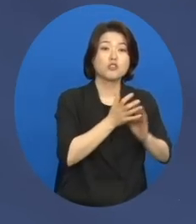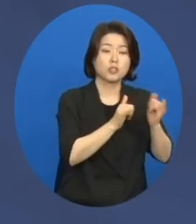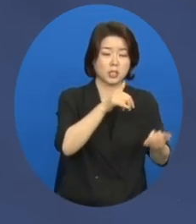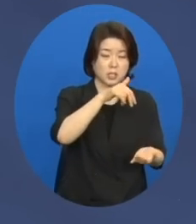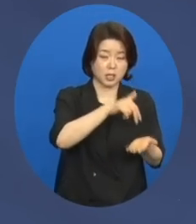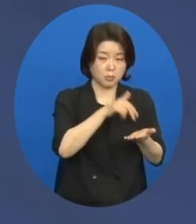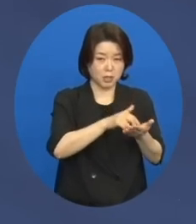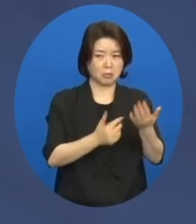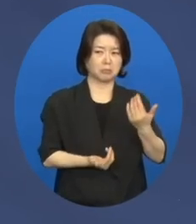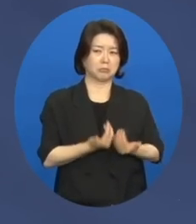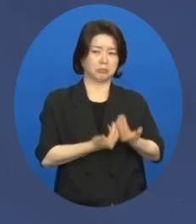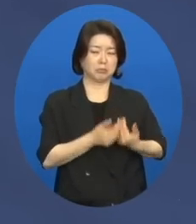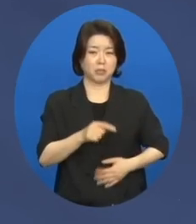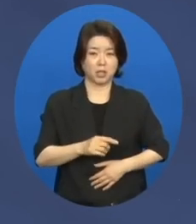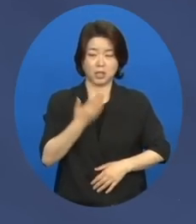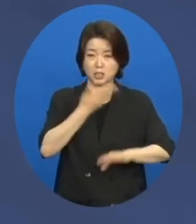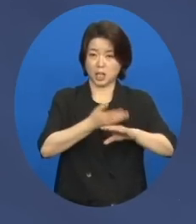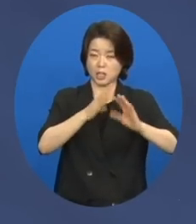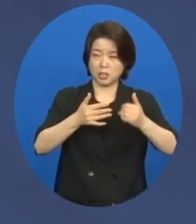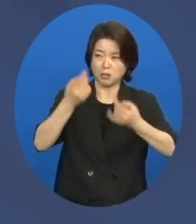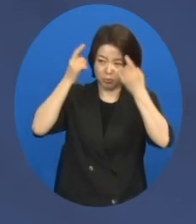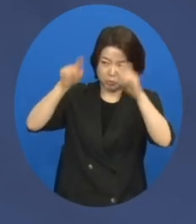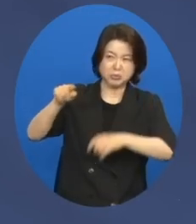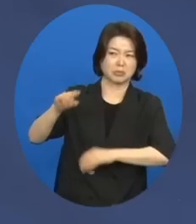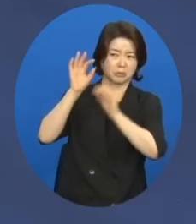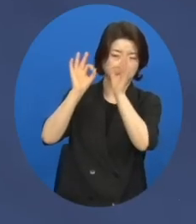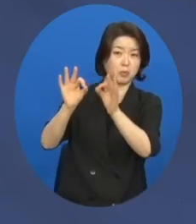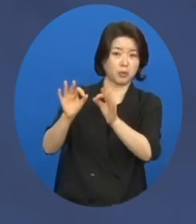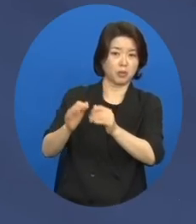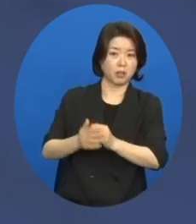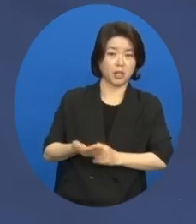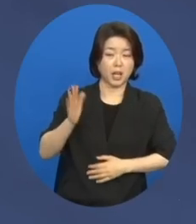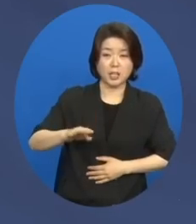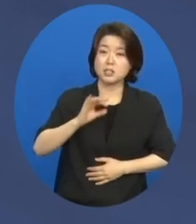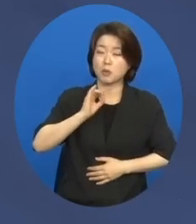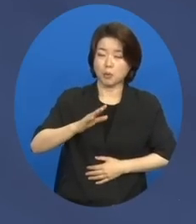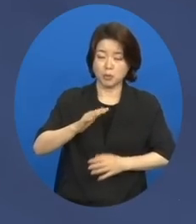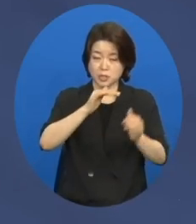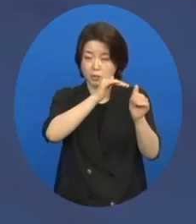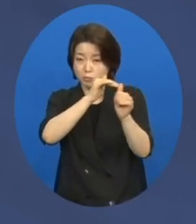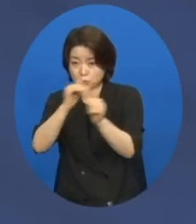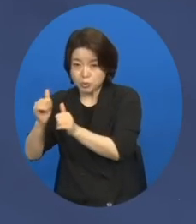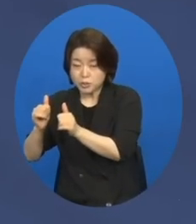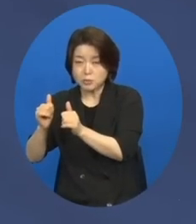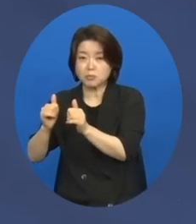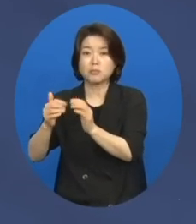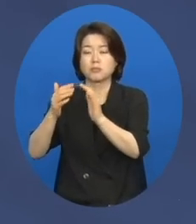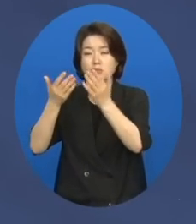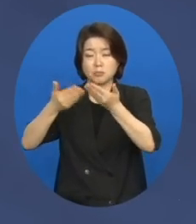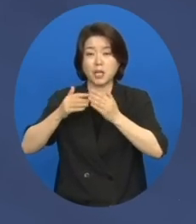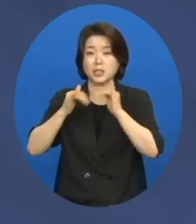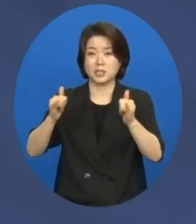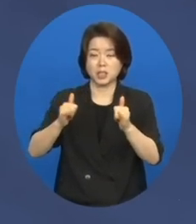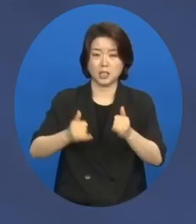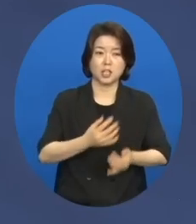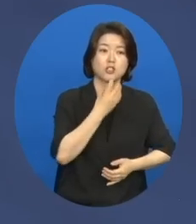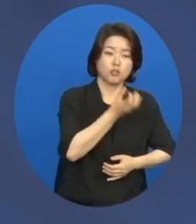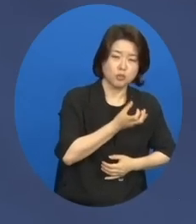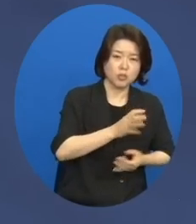거리끼는 것이요 이방인에게는 미련한 것이로 돼 오직 부르심을 입은 자들에게는 유대인이나